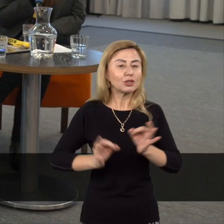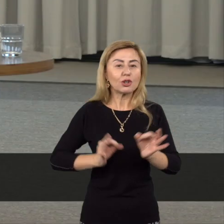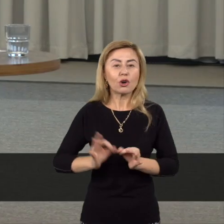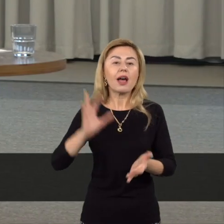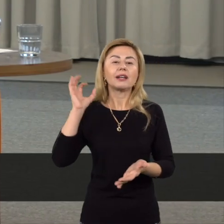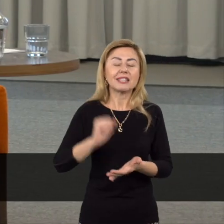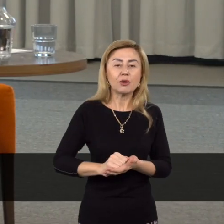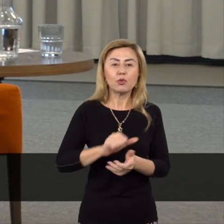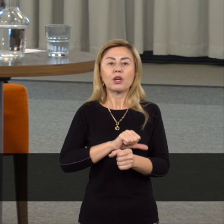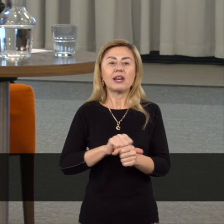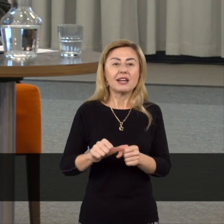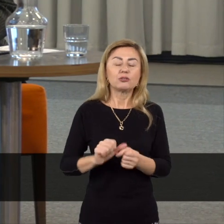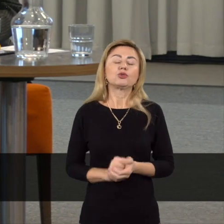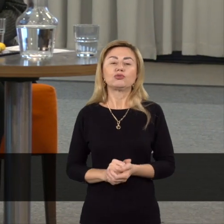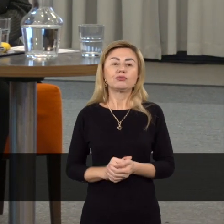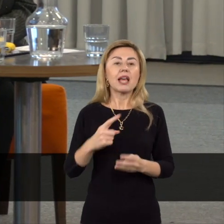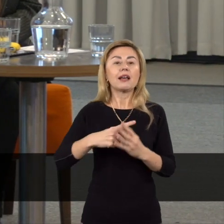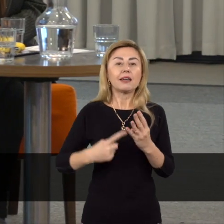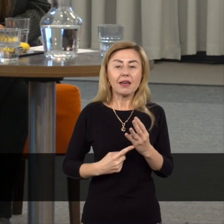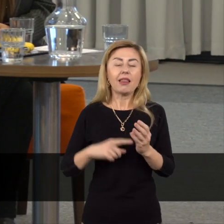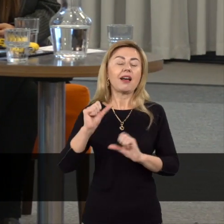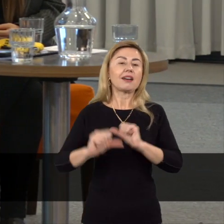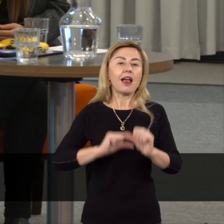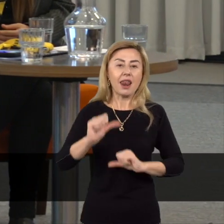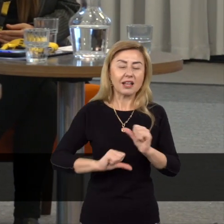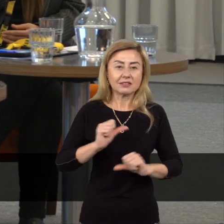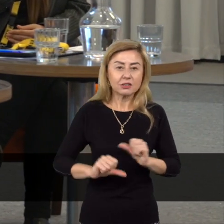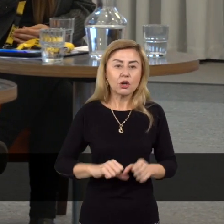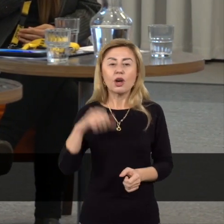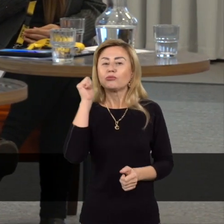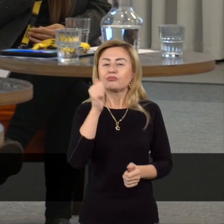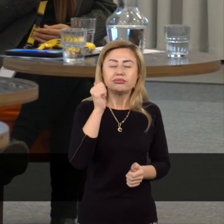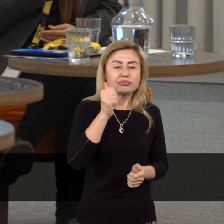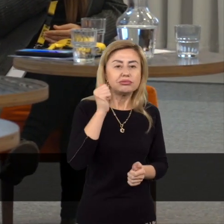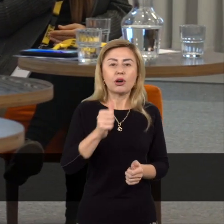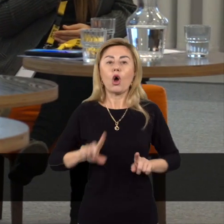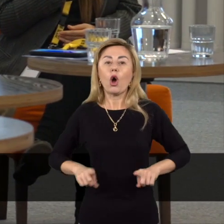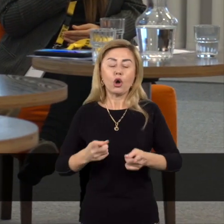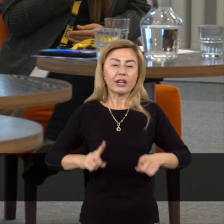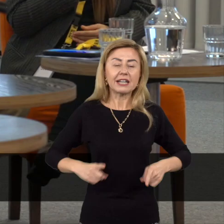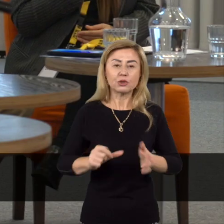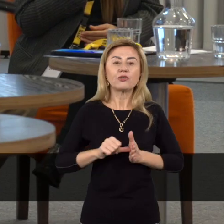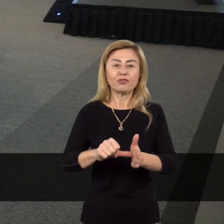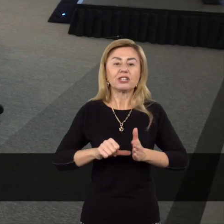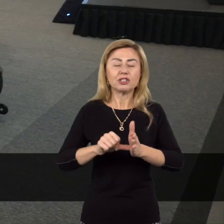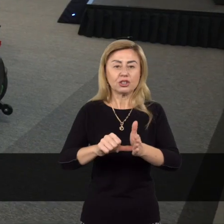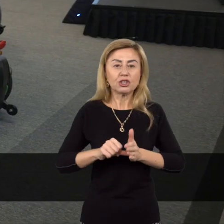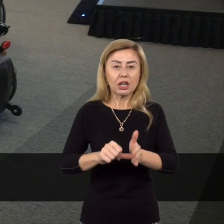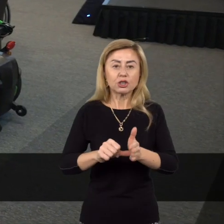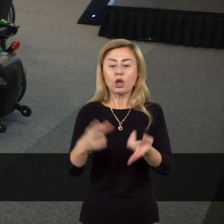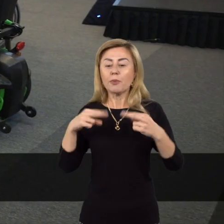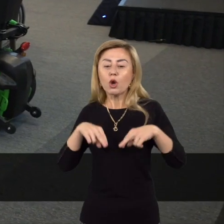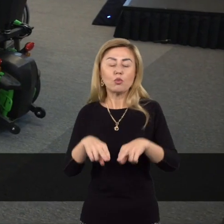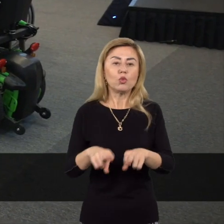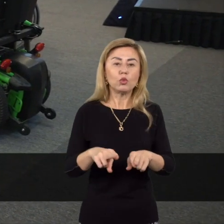Historie zajmuje się tym na co dzień. W organizowanych przez nich wycieczkach, które odbywają się już od kilku lat, biorą